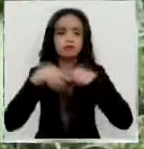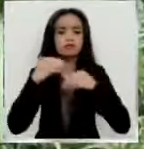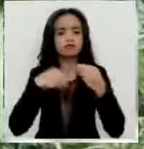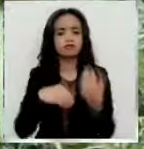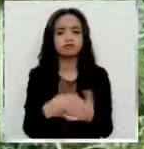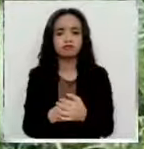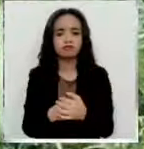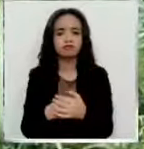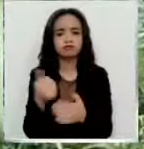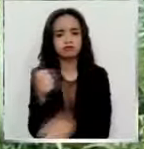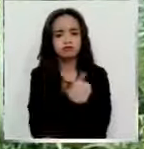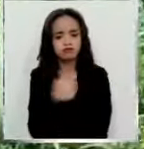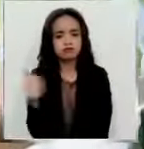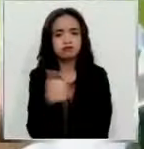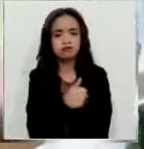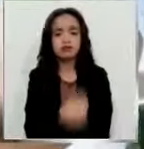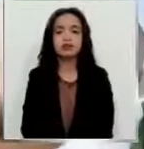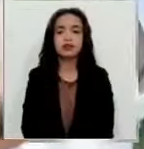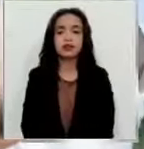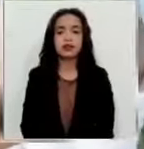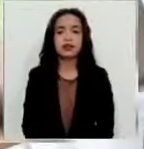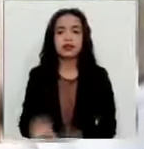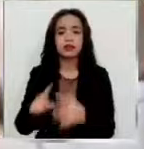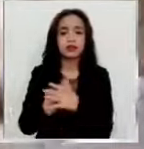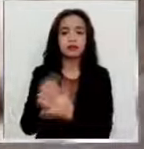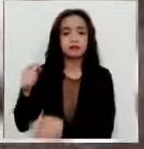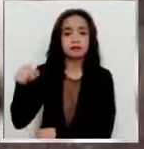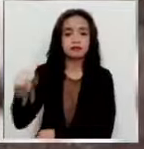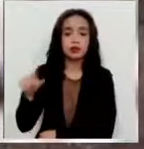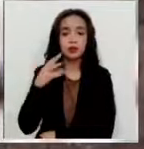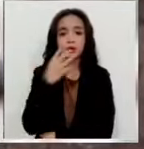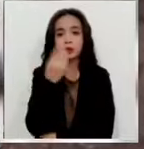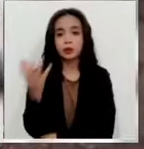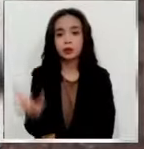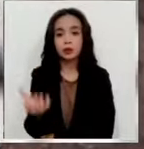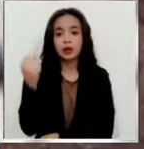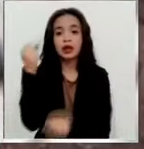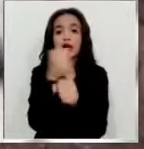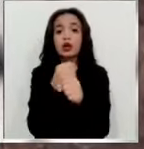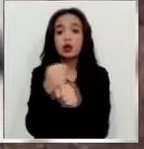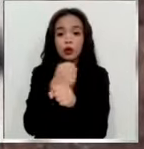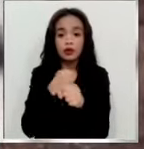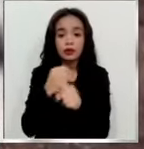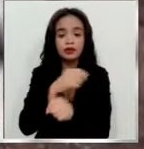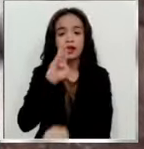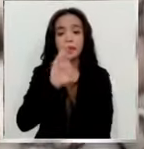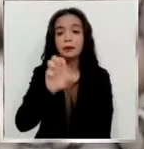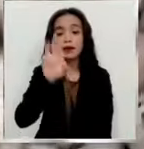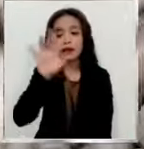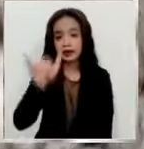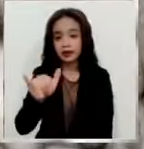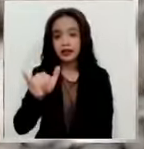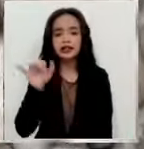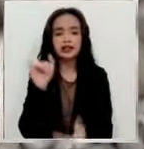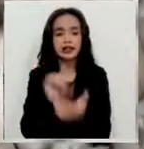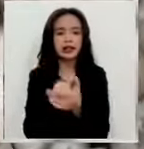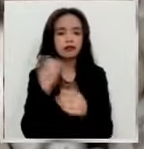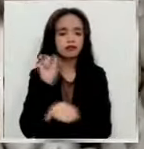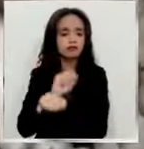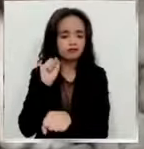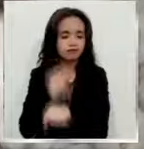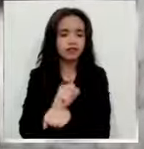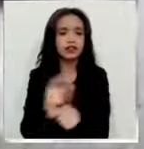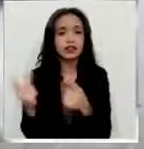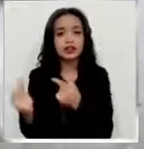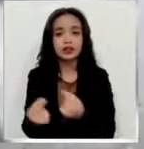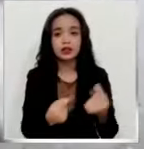Louie naman na mula sa Kalinga, pag-aani ng coffee berry ang pangunahing ikinabubuhay. Ginagawa niya itong